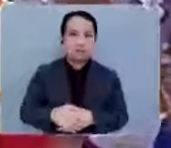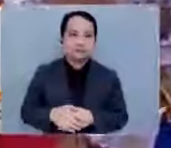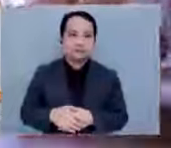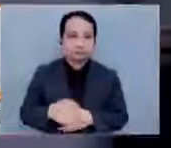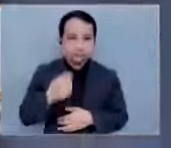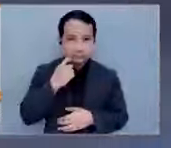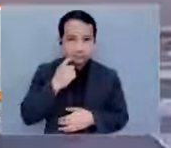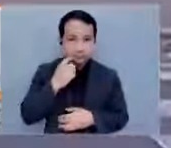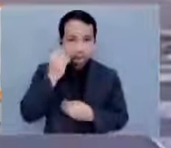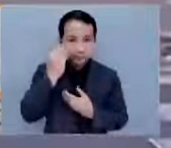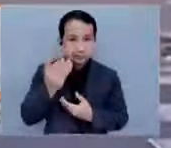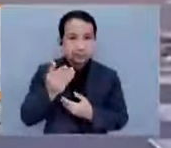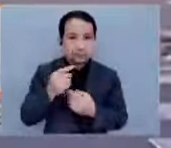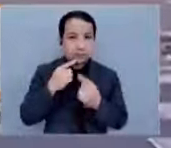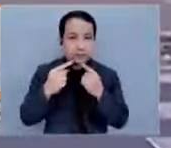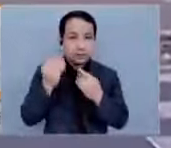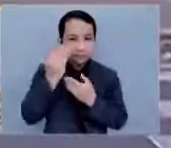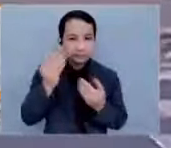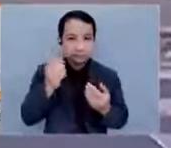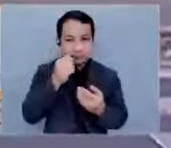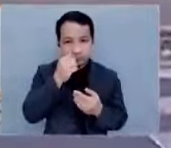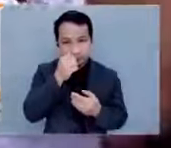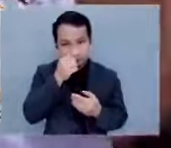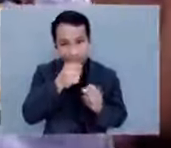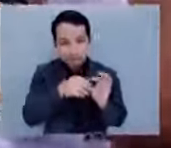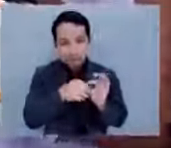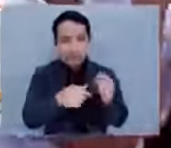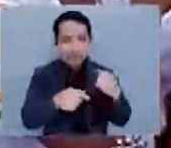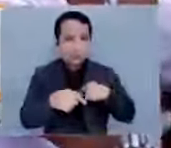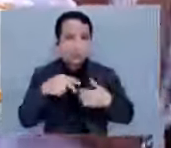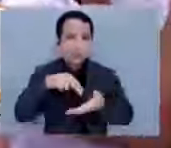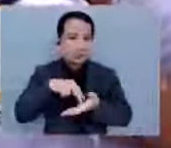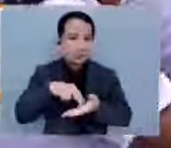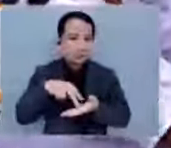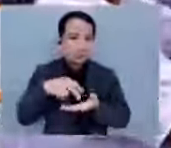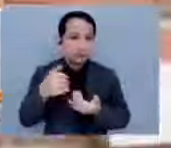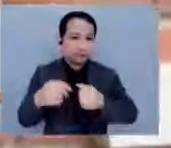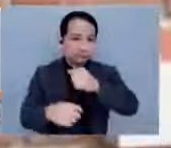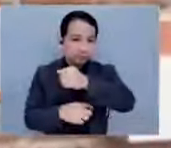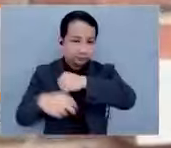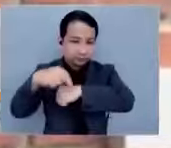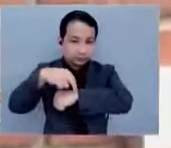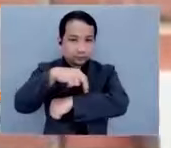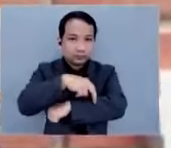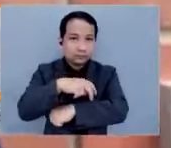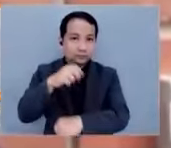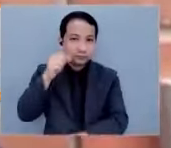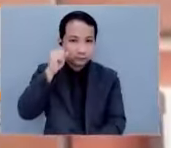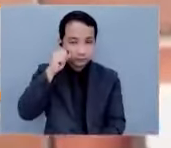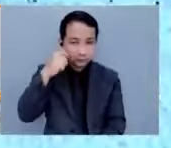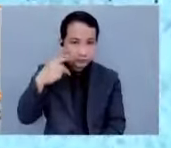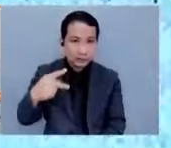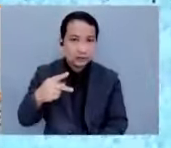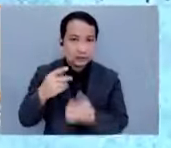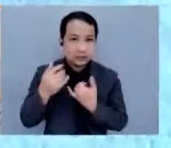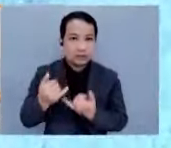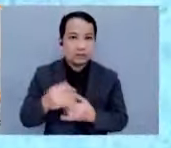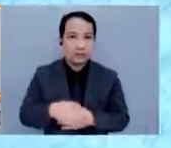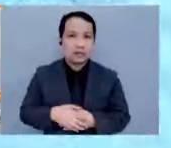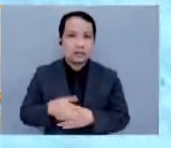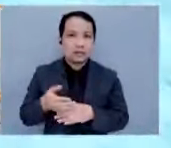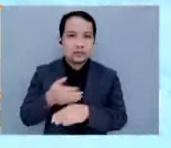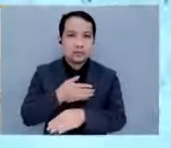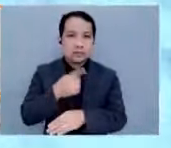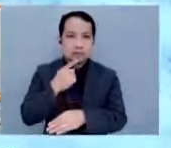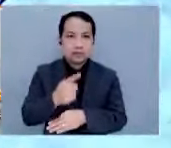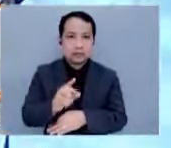Julius, nakausap din natin. Ito nga, nakatayo ngayon sa entablado si Attorney Salvador Panelo. Pero bago yan, nagsalita